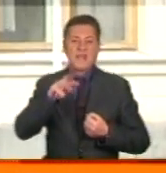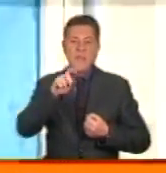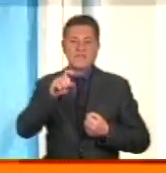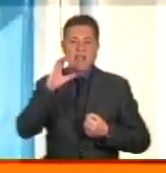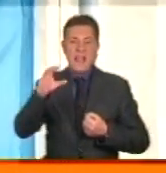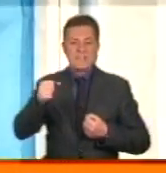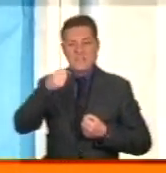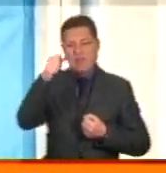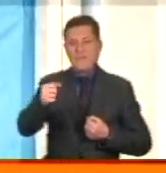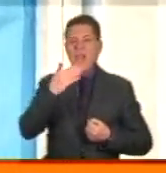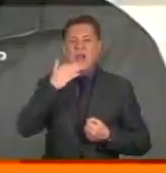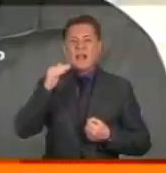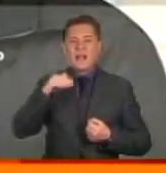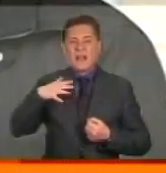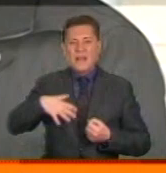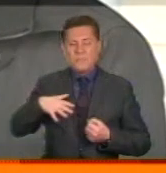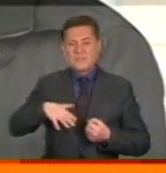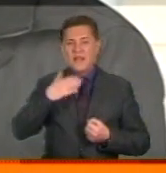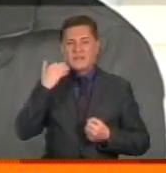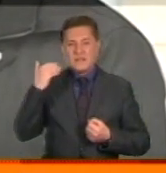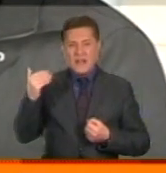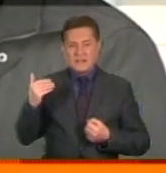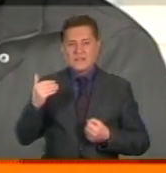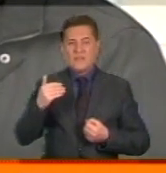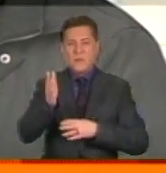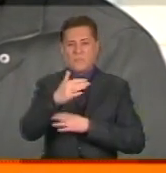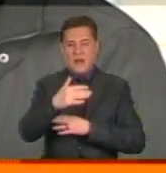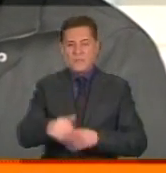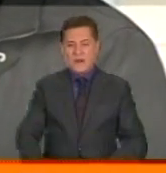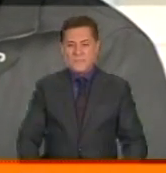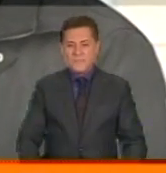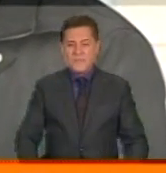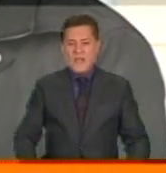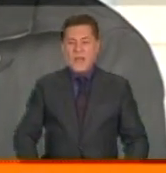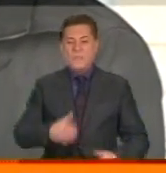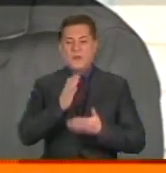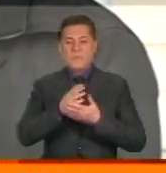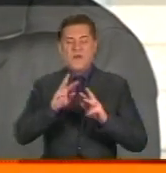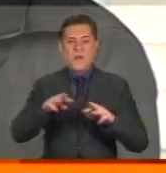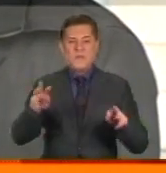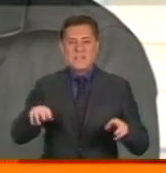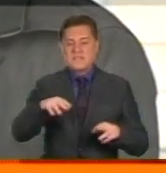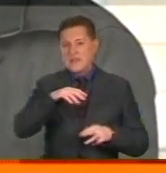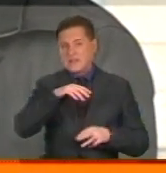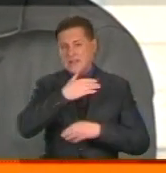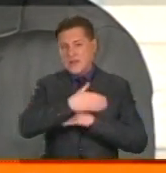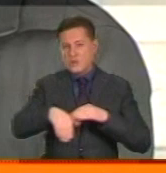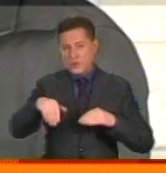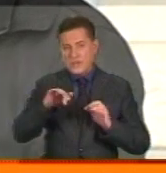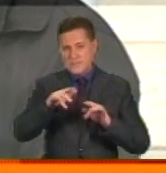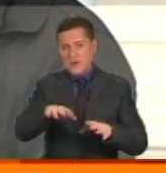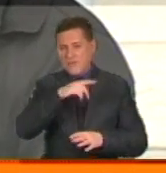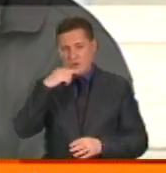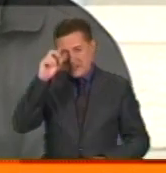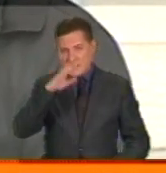вивісили кримсько-татарського прапора. Сьогодні також перебуває в Мюнхені міністр закордонних справ Російської Федерації, і всі необхідні розмови